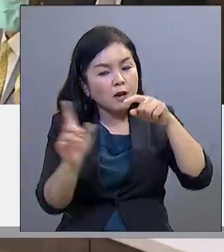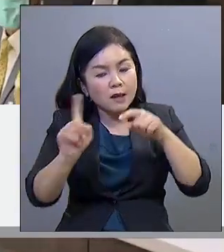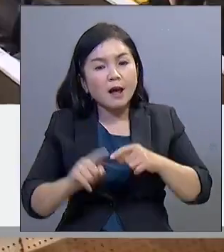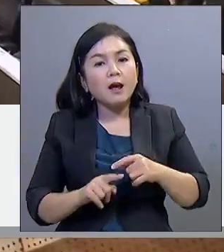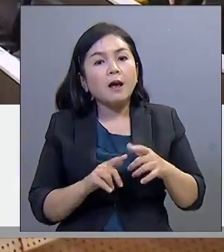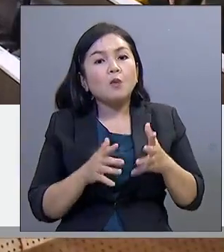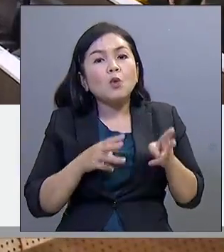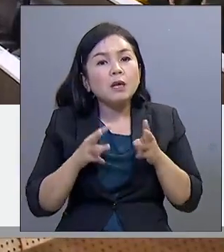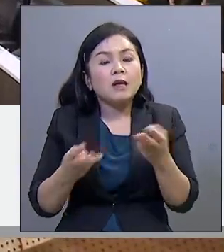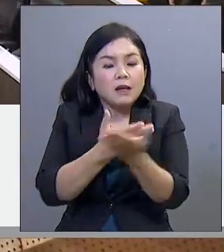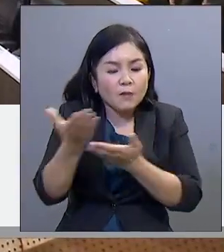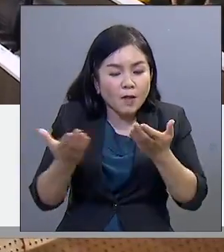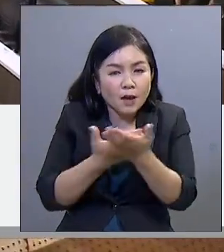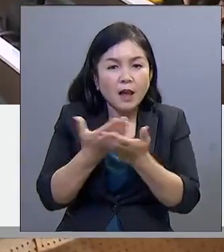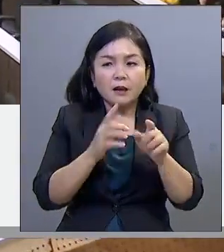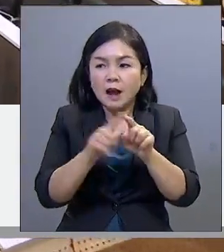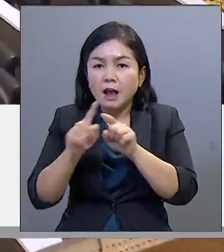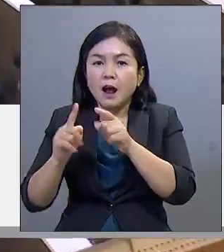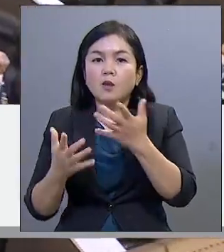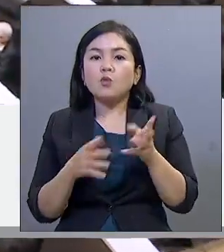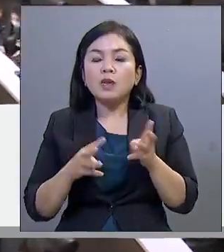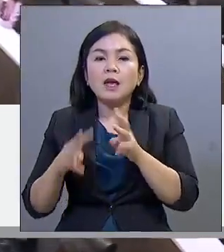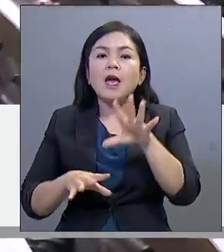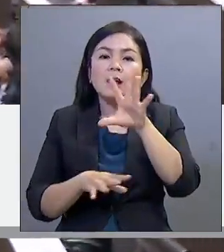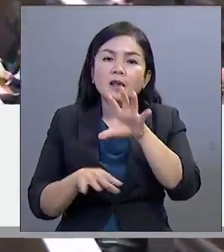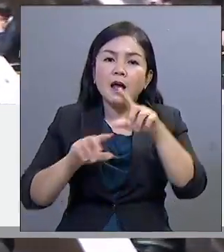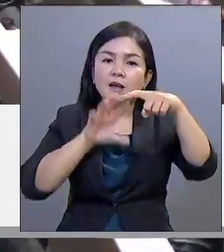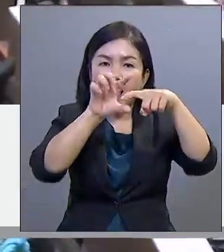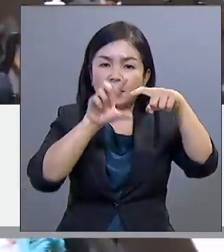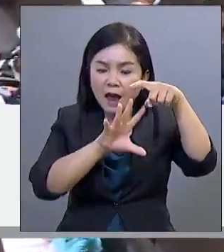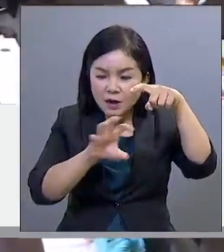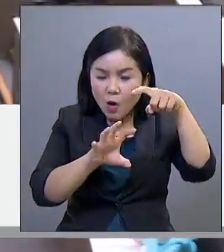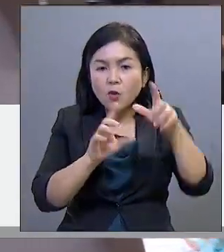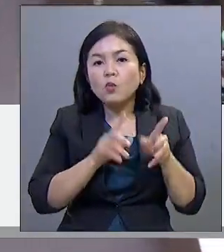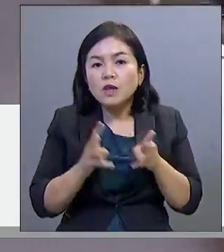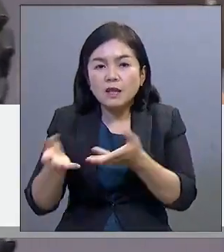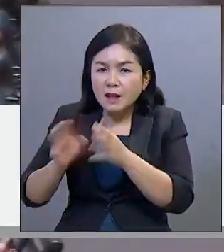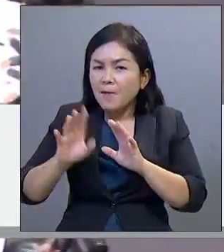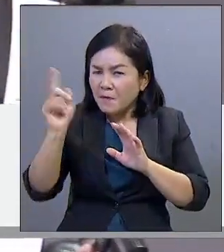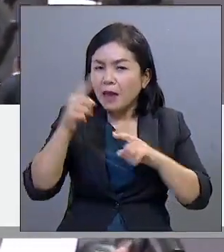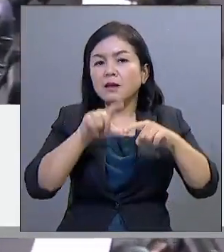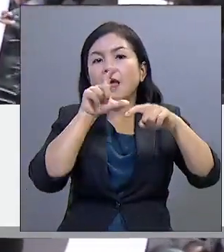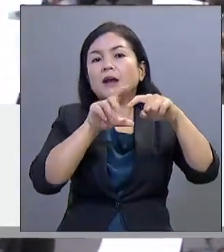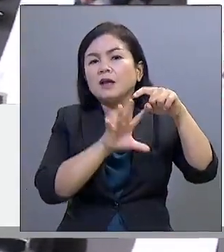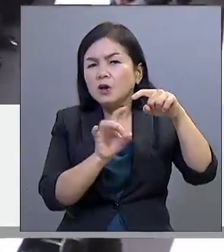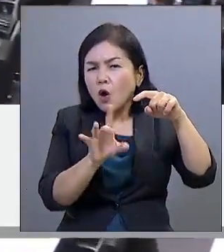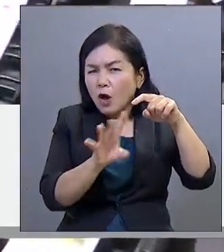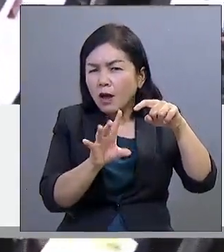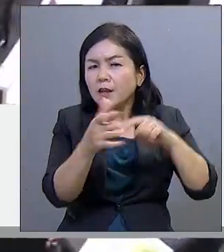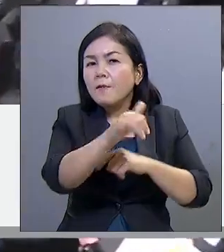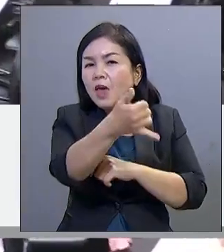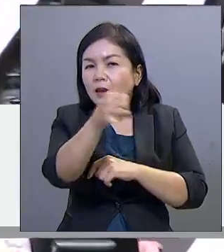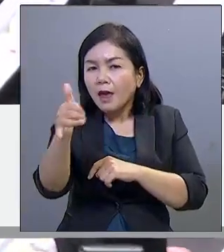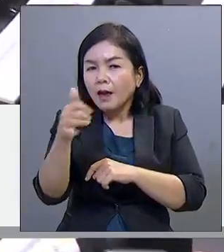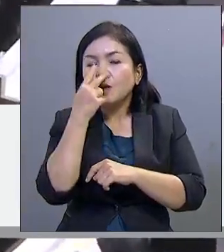มัผ่านขั้นตอนสภารมให้กลบไปใช้ 500 สภารมเสร็กต้องใช้ 100 นละค่ะก็เลยมองวามันอาจจะเป